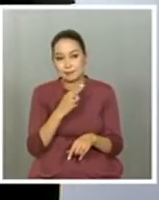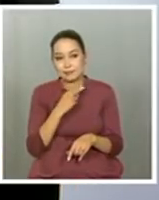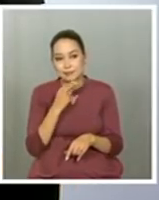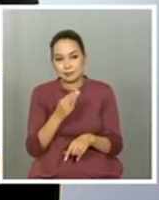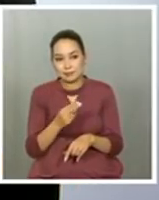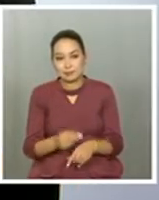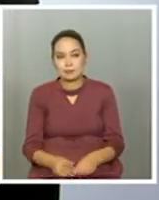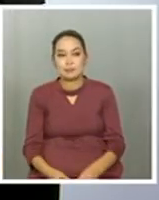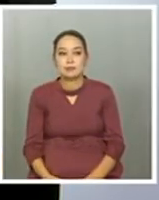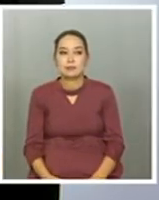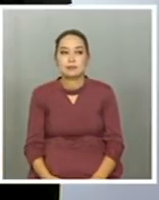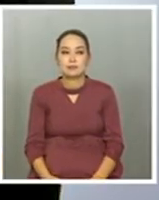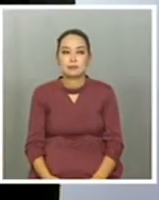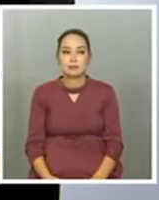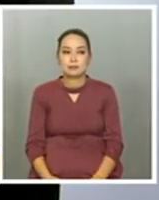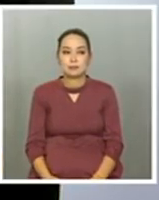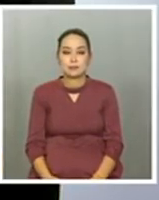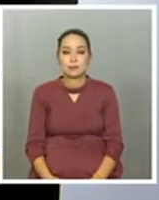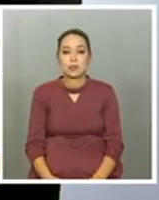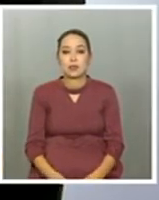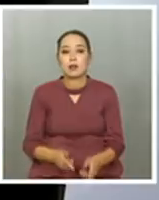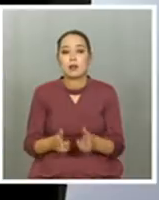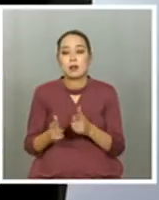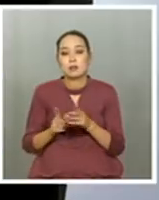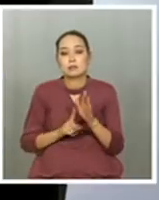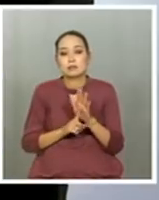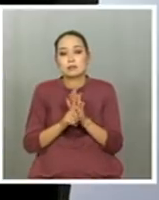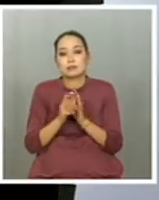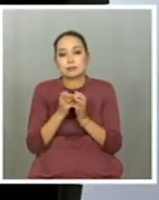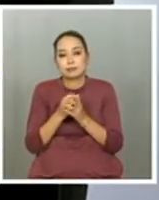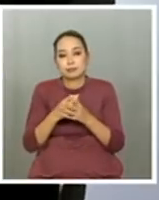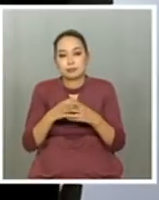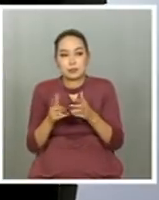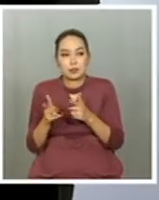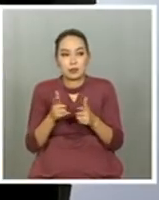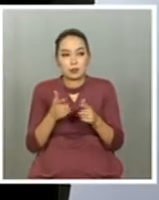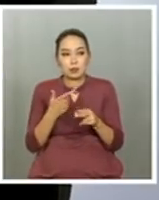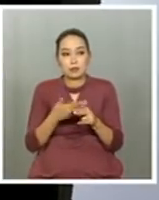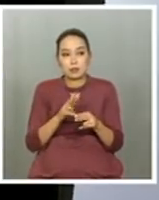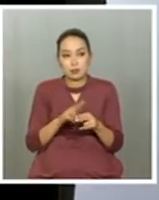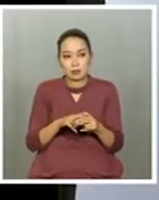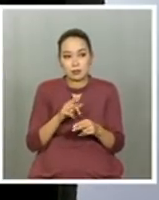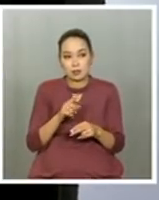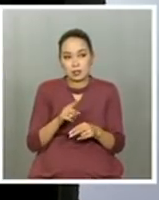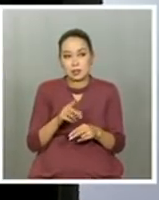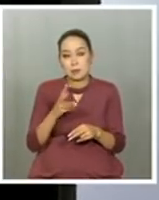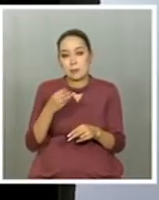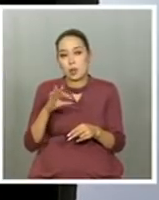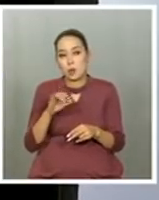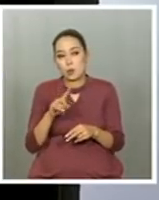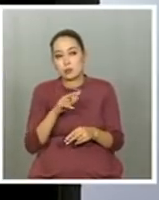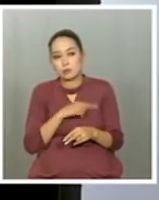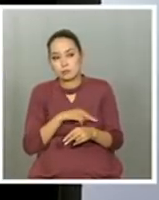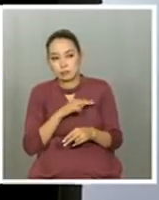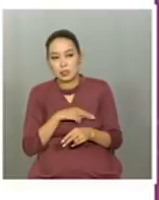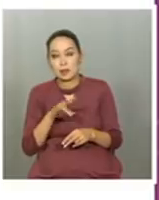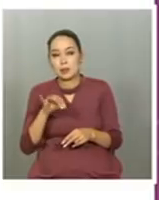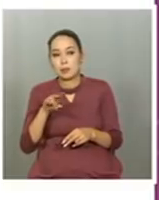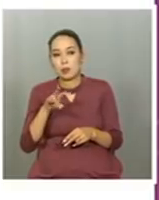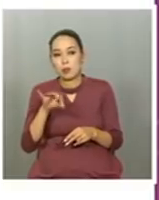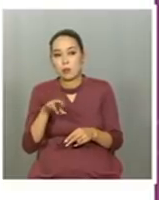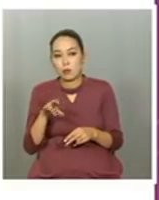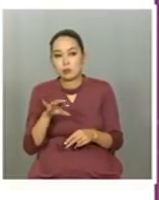жетілу кезеңі, миоз процесі жүреді, диплоидты жасушадан 4 гаплоидты жыныс